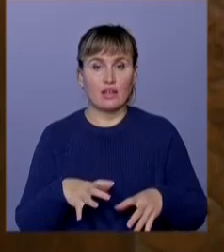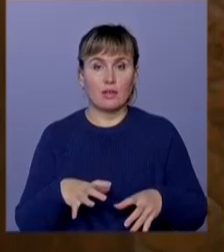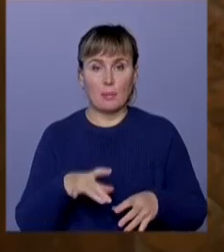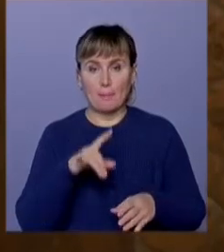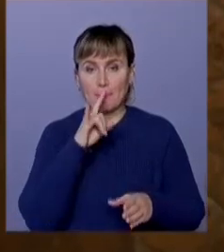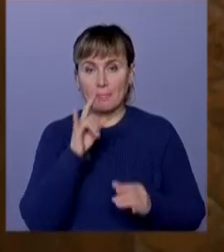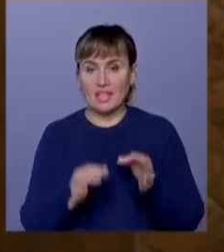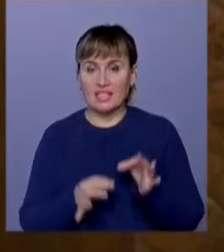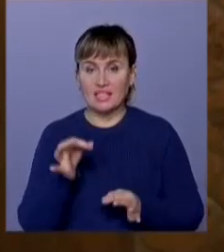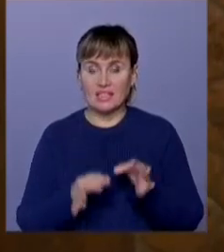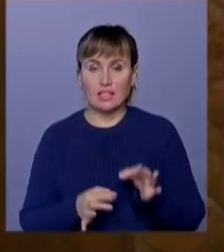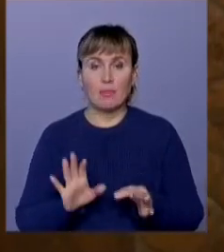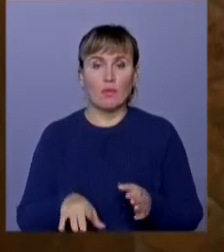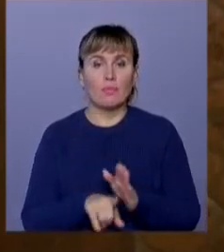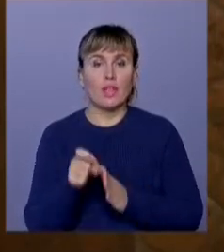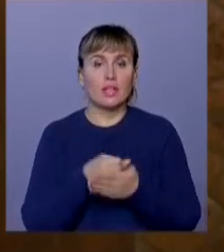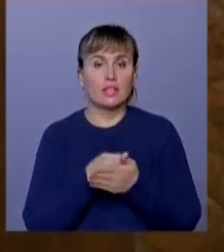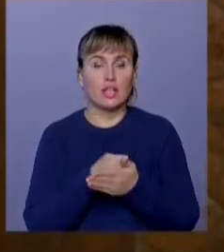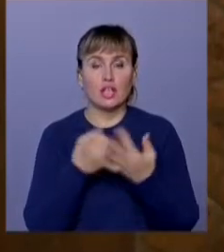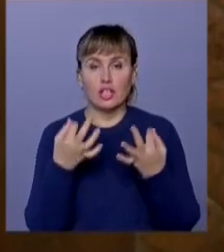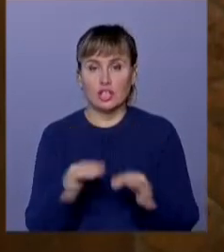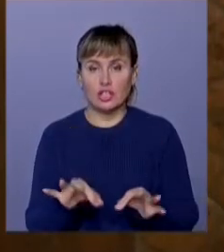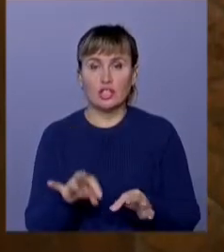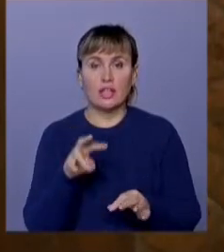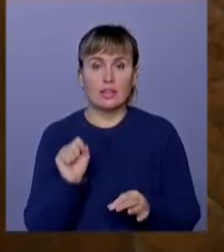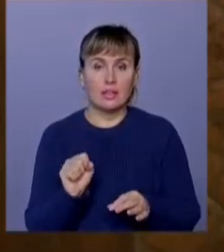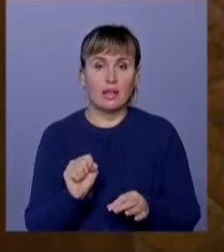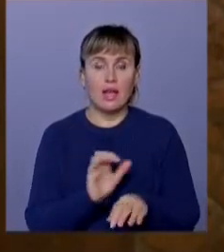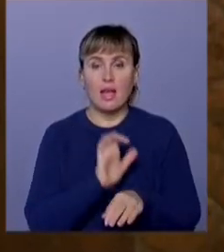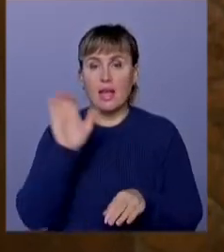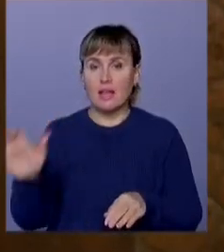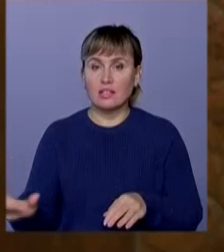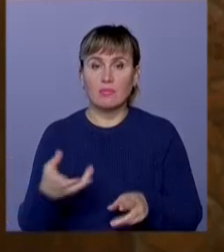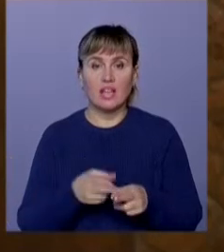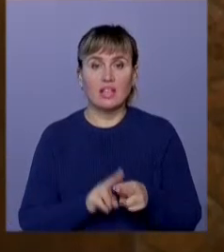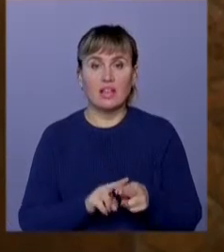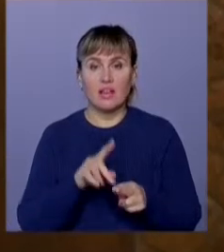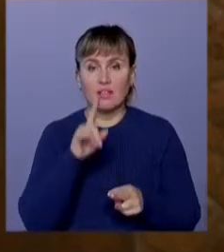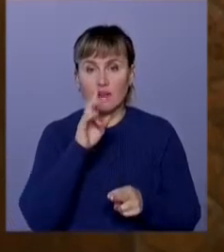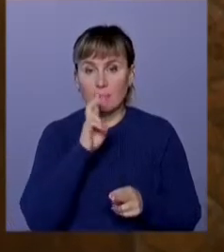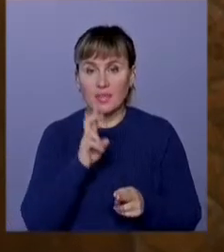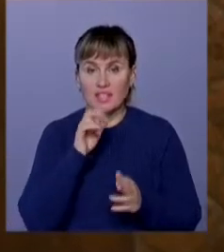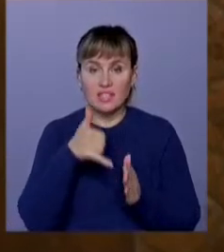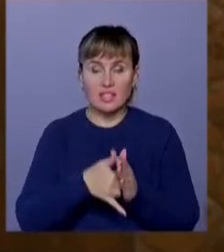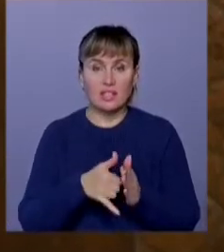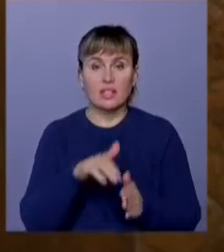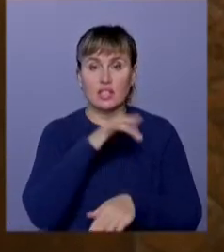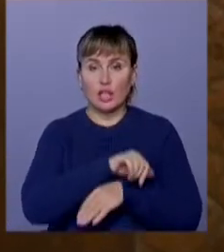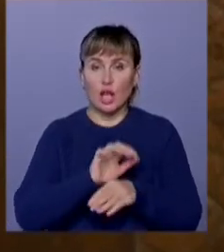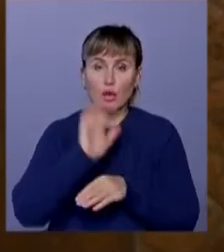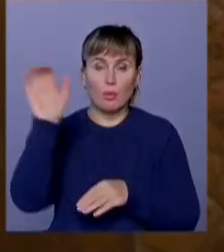бензин. Потом они стали добиваться разрешения на экспорт этого бензина за рубеж.